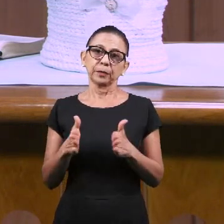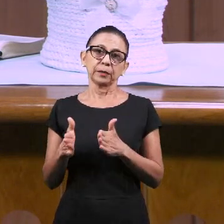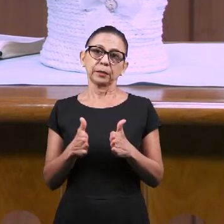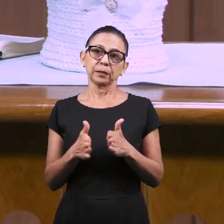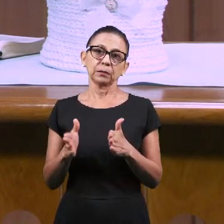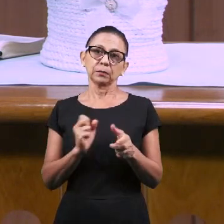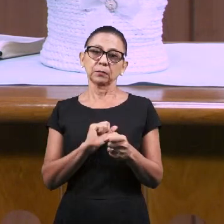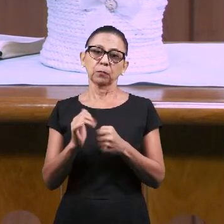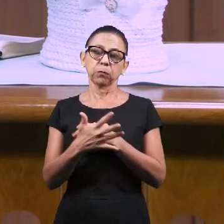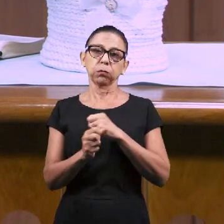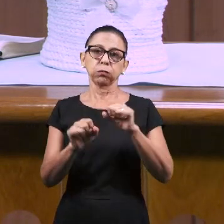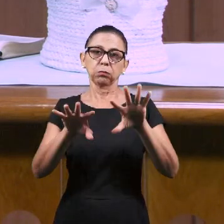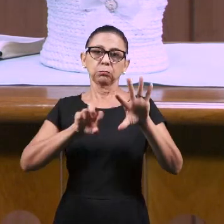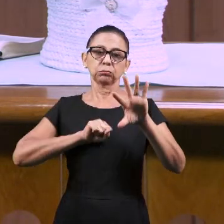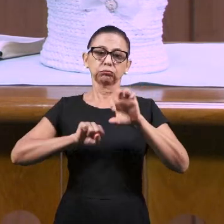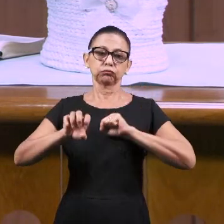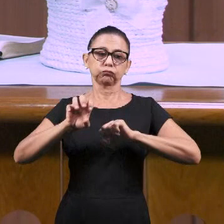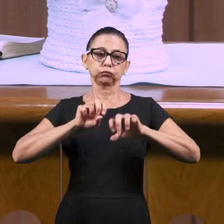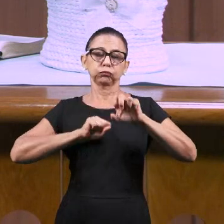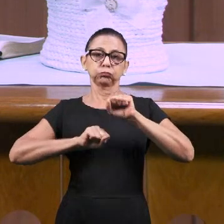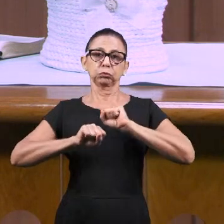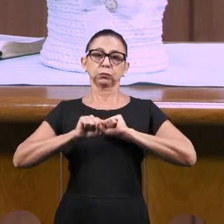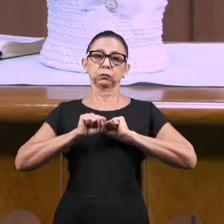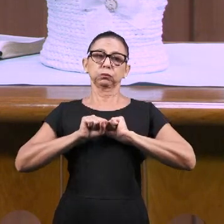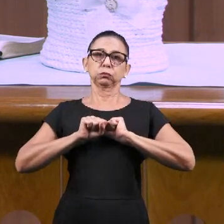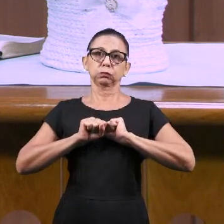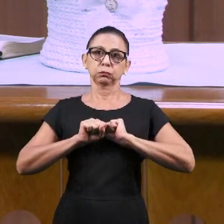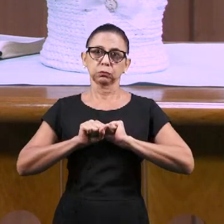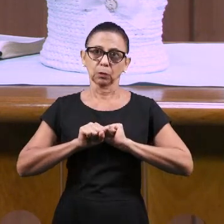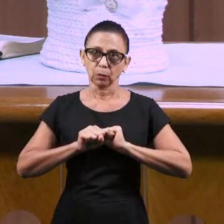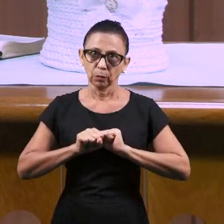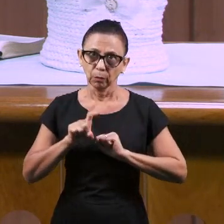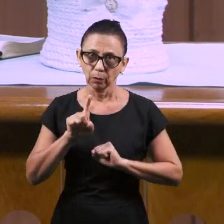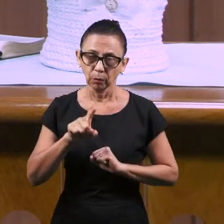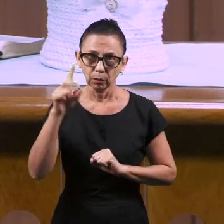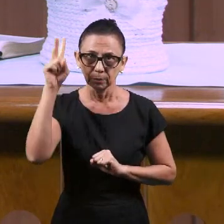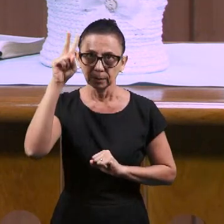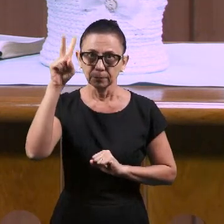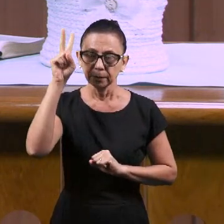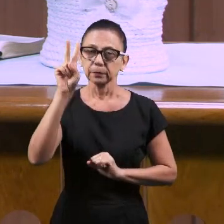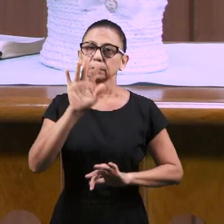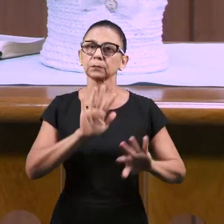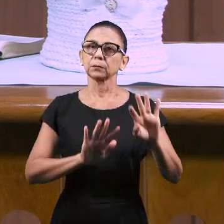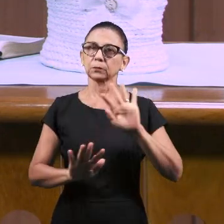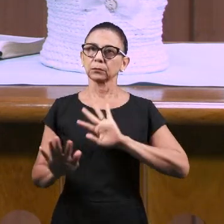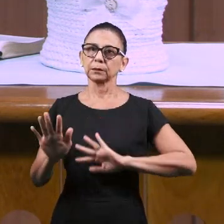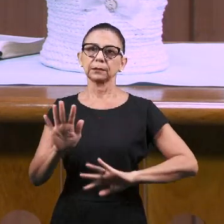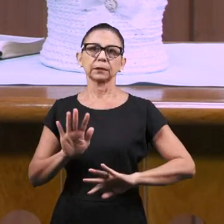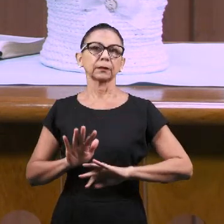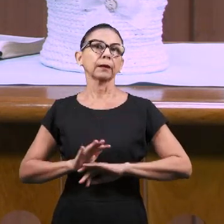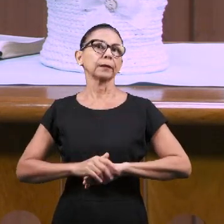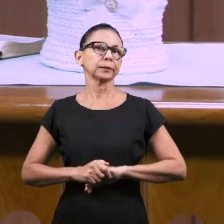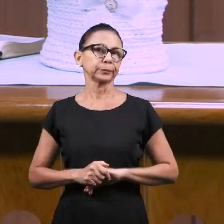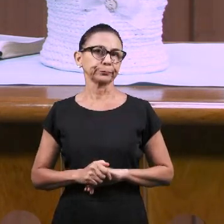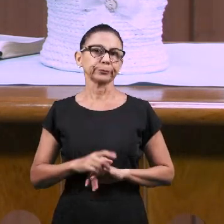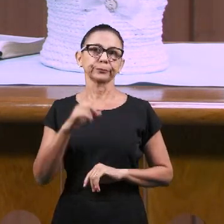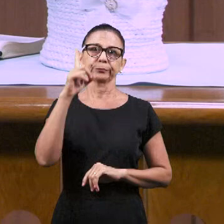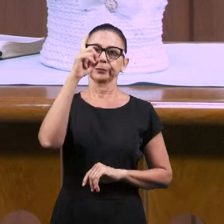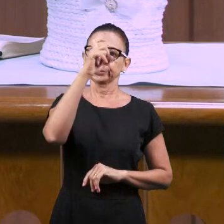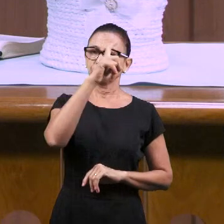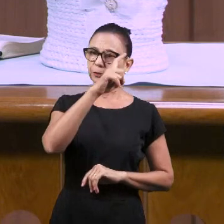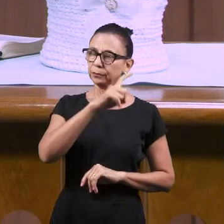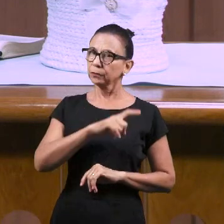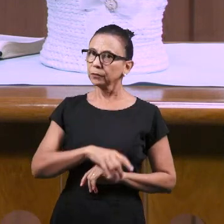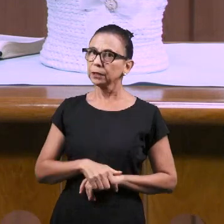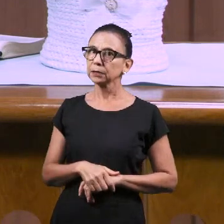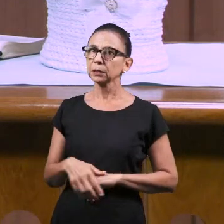avons. Encore une fois, du danger de contamination. Et nous nous rappelons, frères, et faites attention,